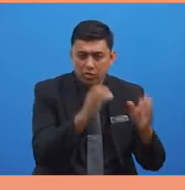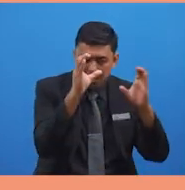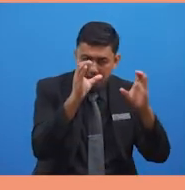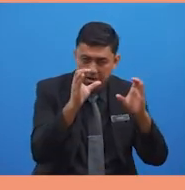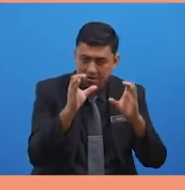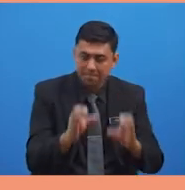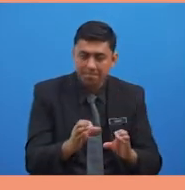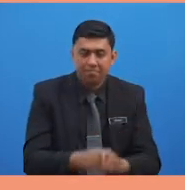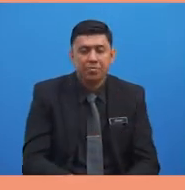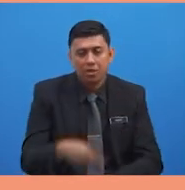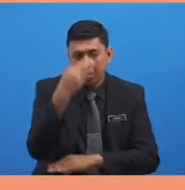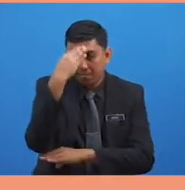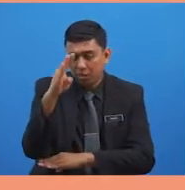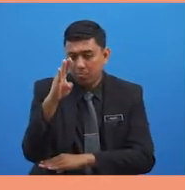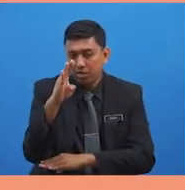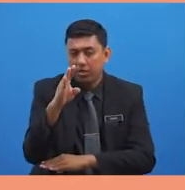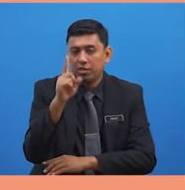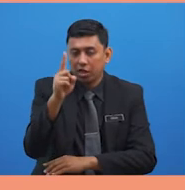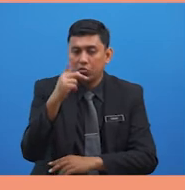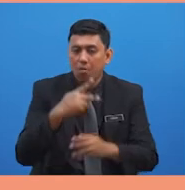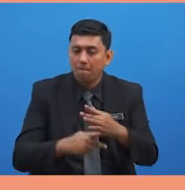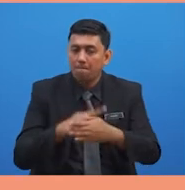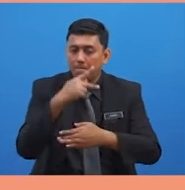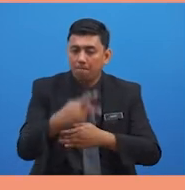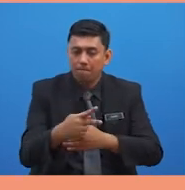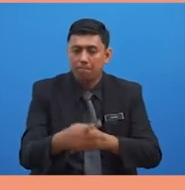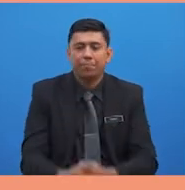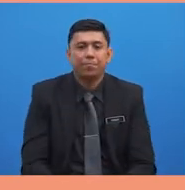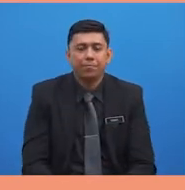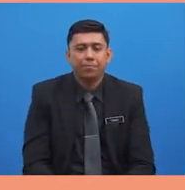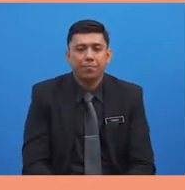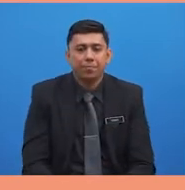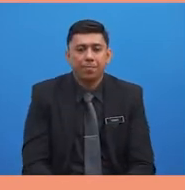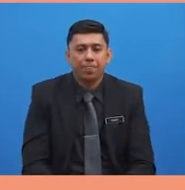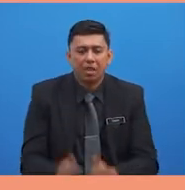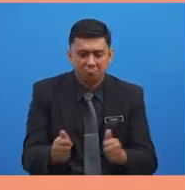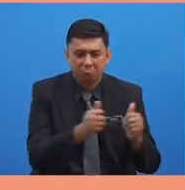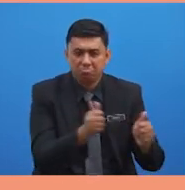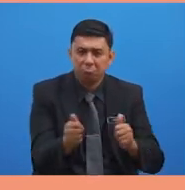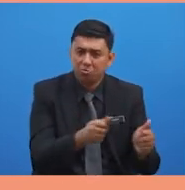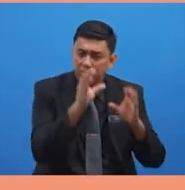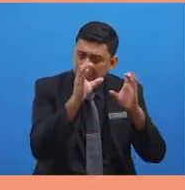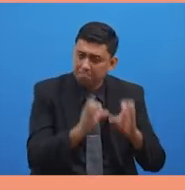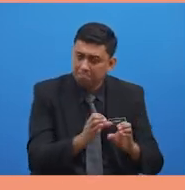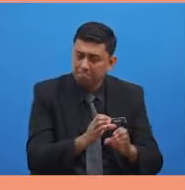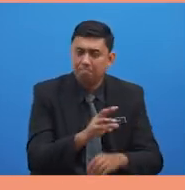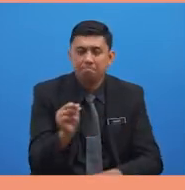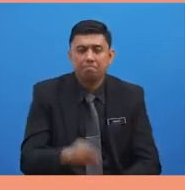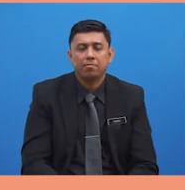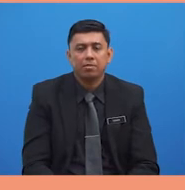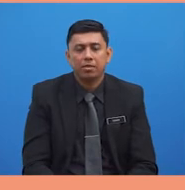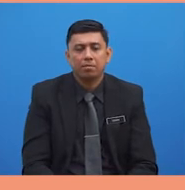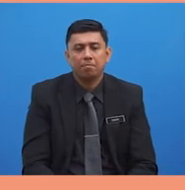cara bagi suatu program dan konsep-konsep pengaturcaraan.